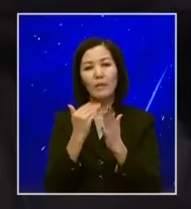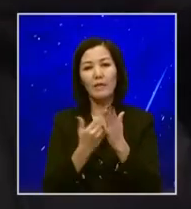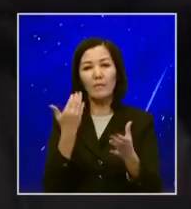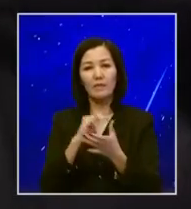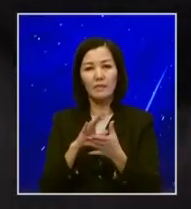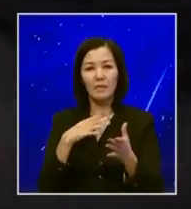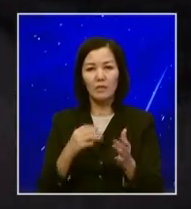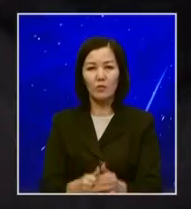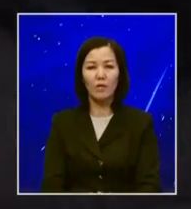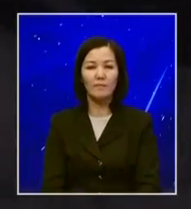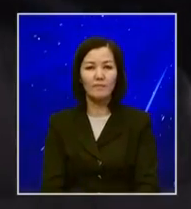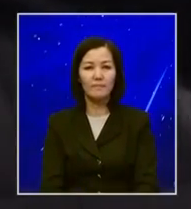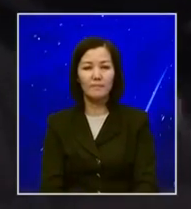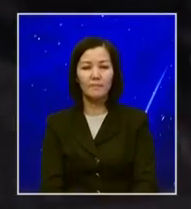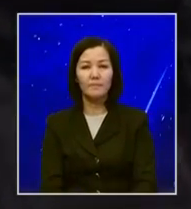өз бағдарламаларын таныстыруда.